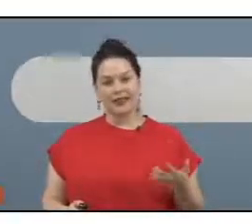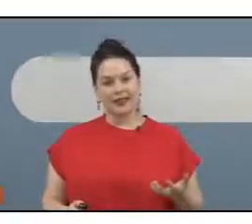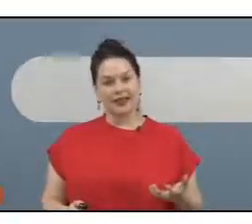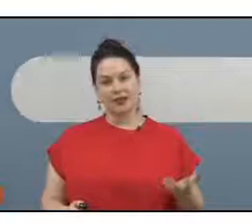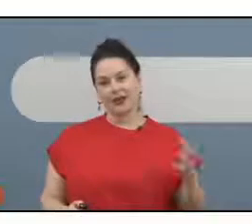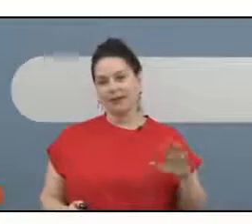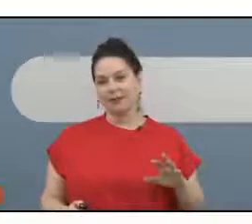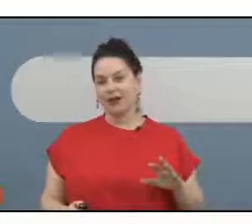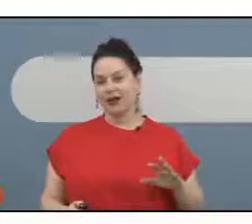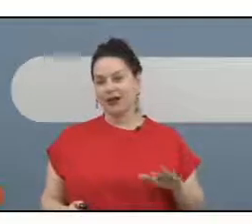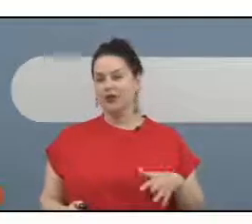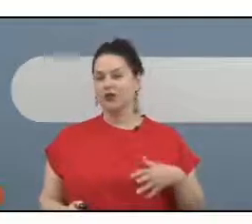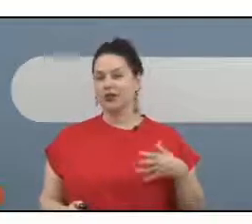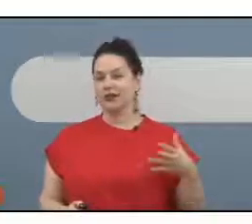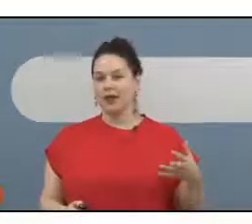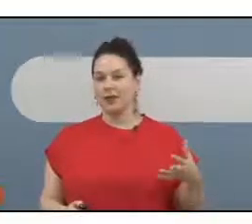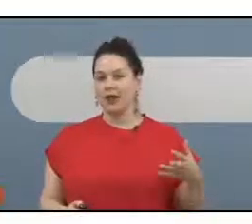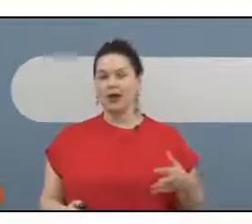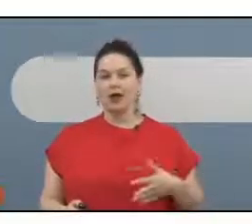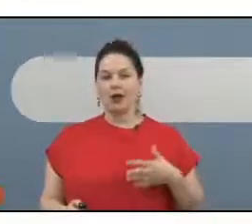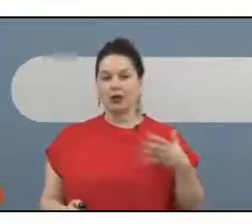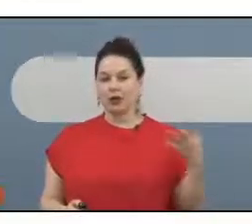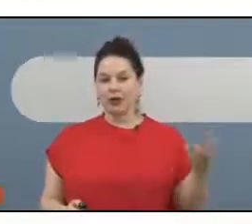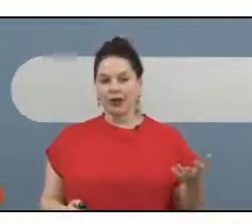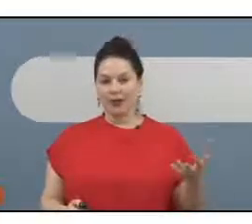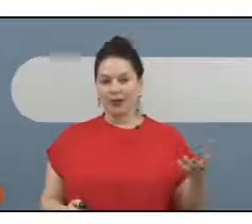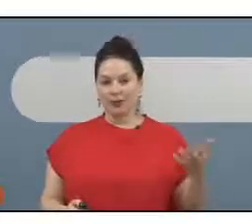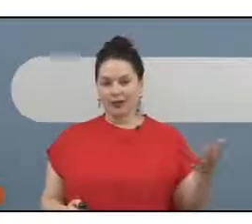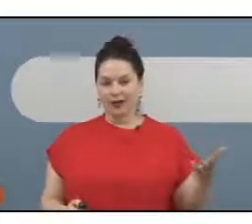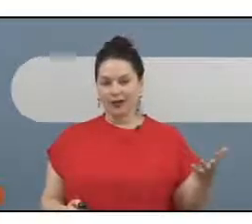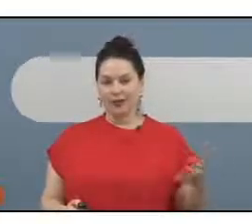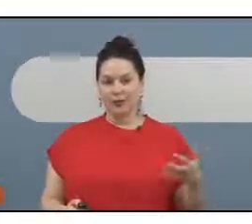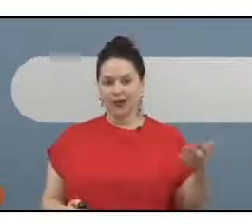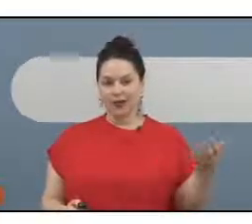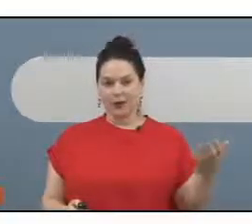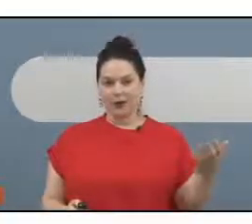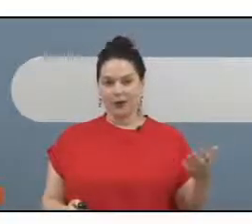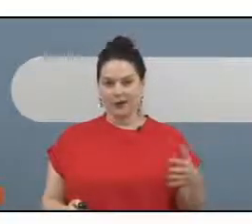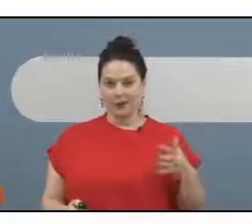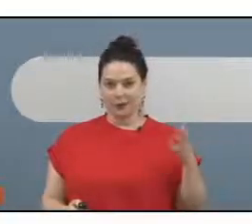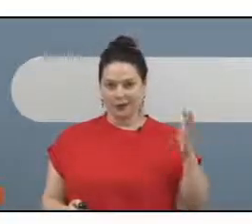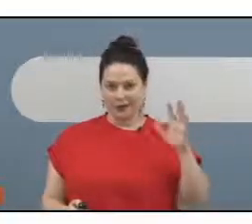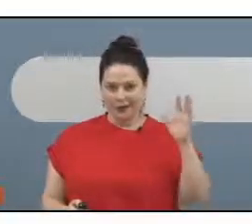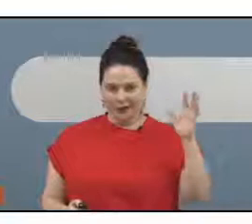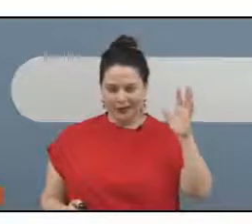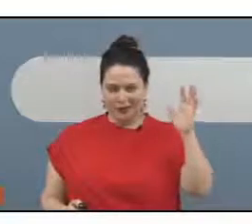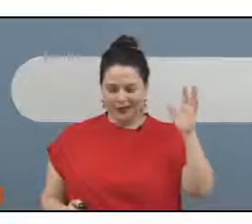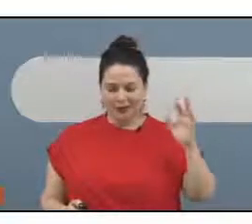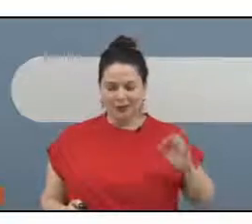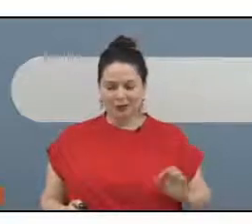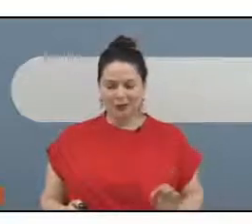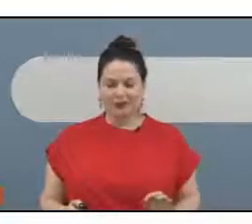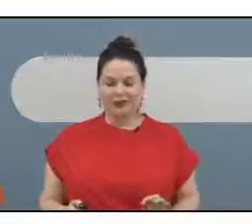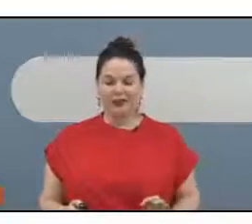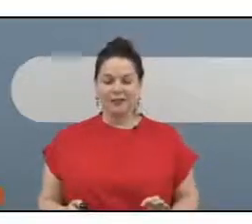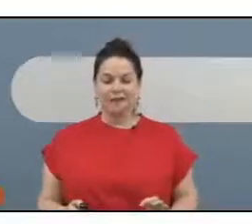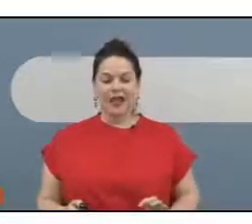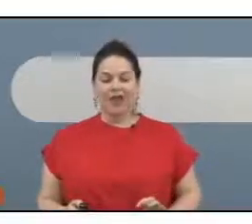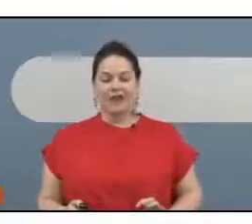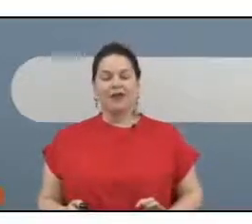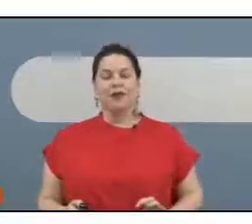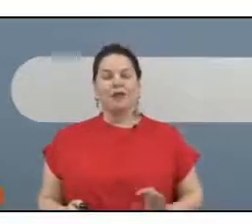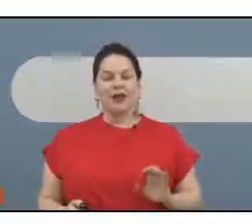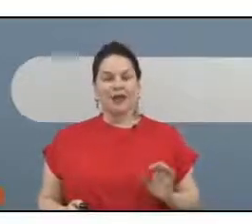מינוטאור הוא חצי אדם, חצי פר, הגוף של אדם, הראש של, של פר, שבא לעולם בנסיבות מטרידות